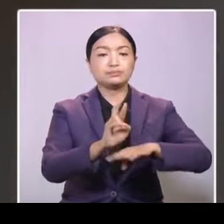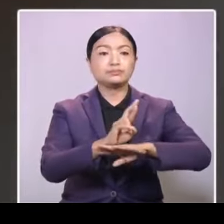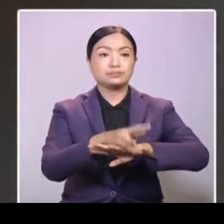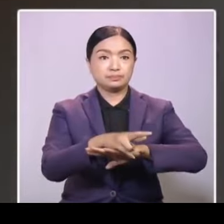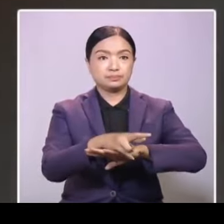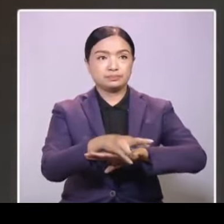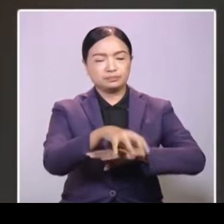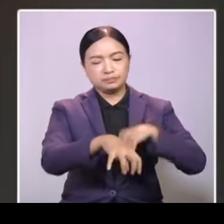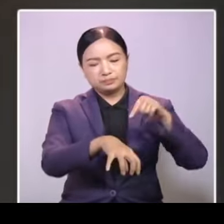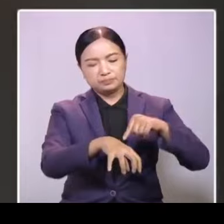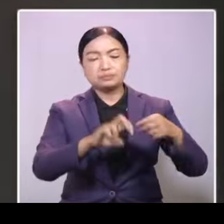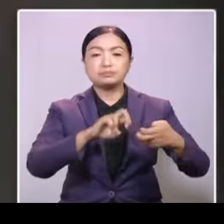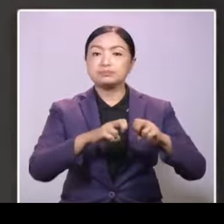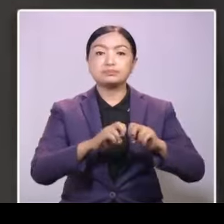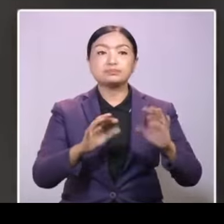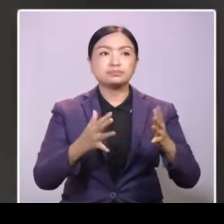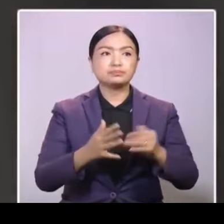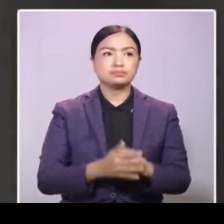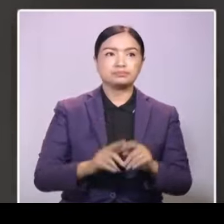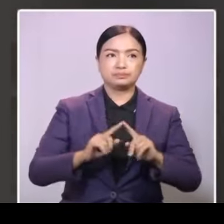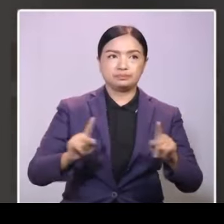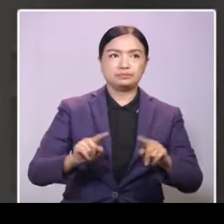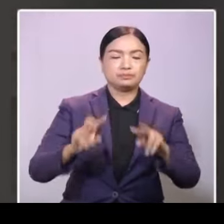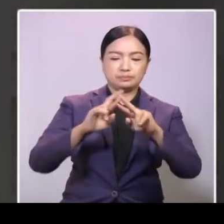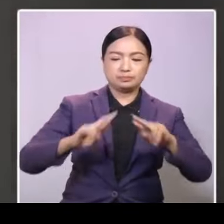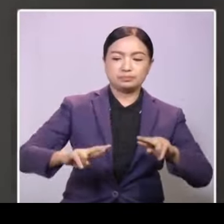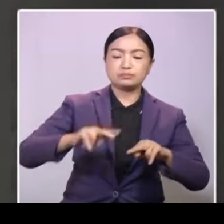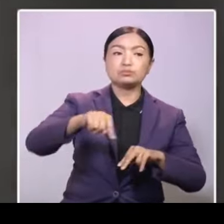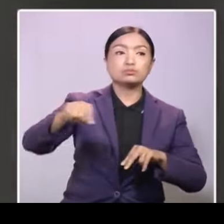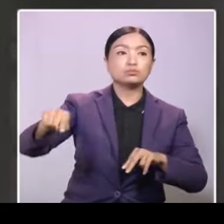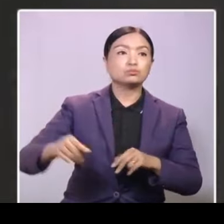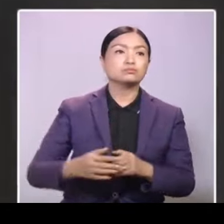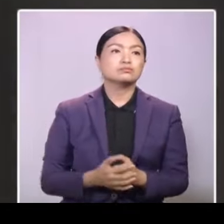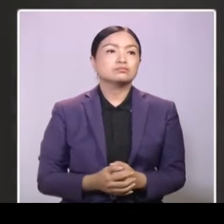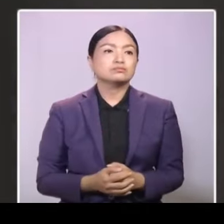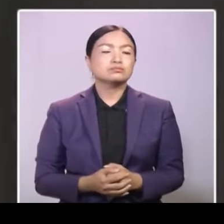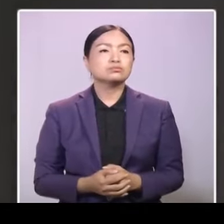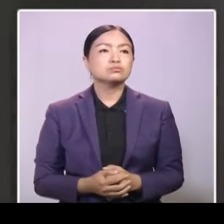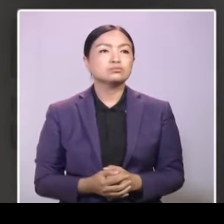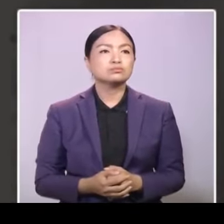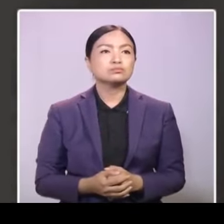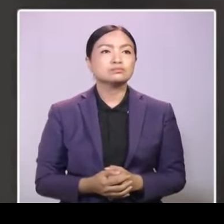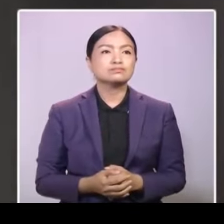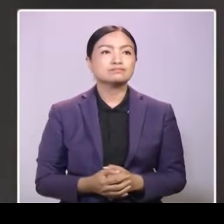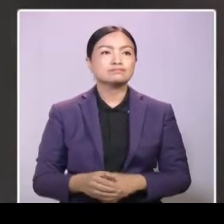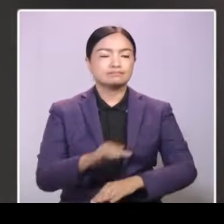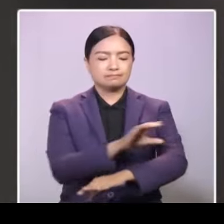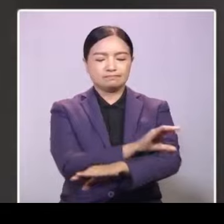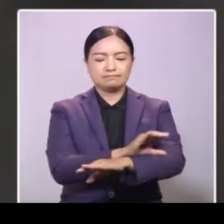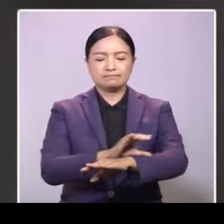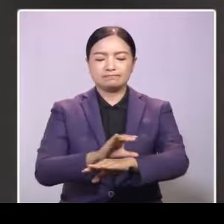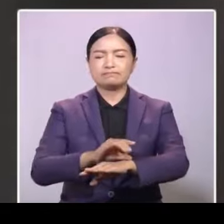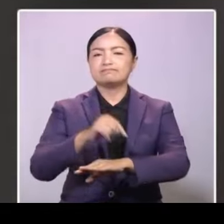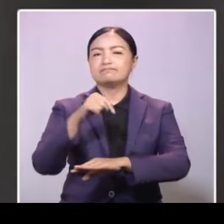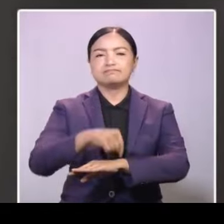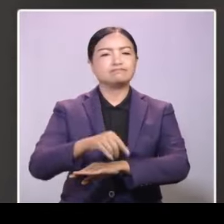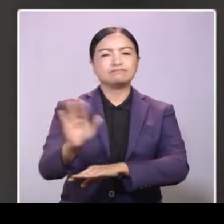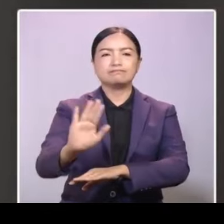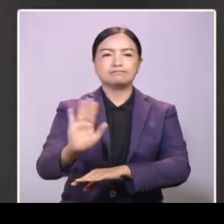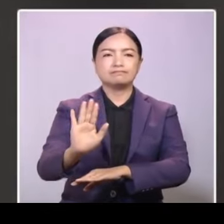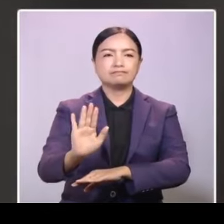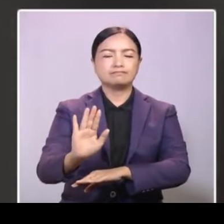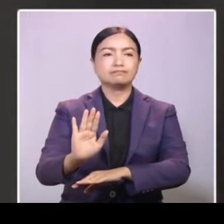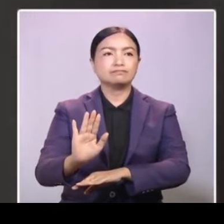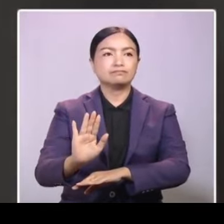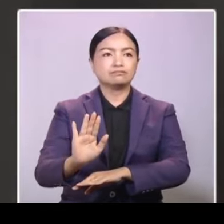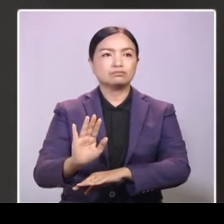ไม่มีปัญหาอะไรเป็นร้านค้าแต่ว่ารถไม่จอดใช่ไหม รถไฟจะวิ่งไม่ให้บริการที่สถานีรามคำแหงค่ะ